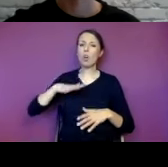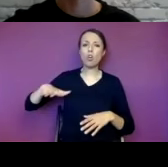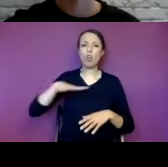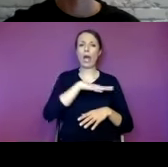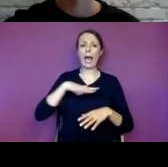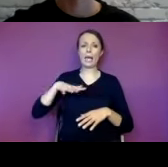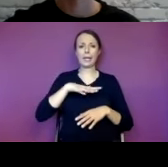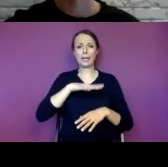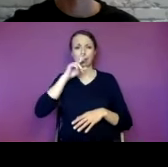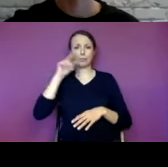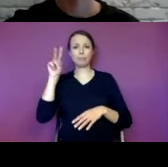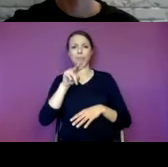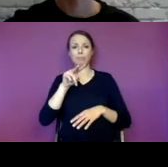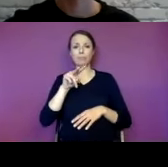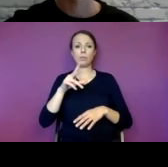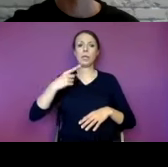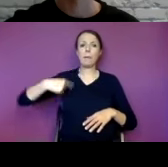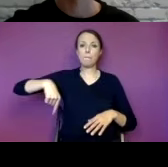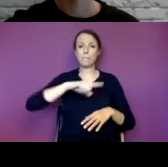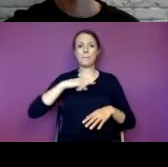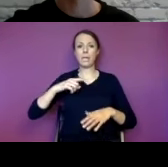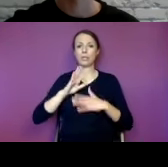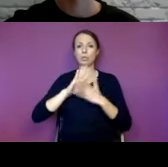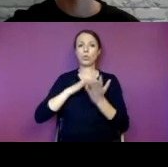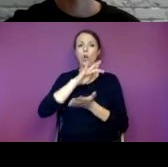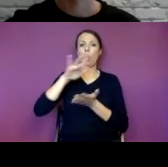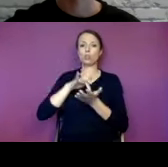my w cudzysłowie w ośrodkach akademickich, w miastach